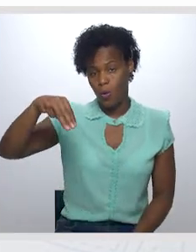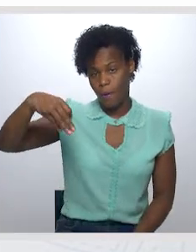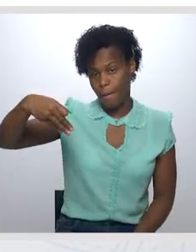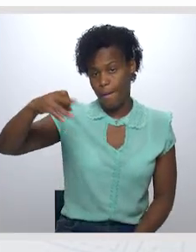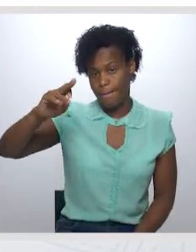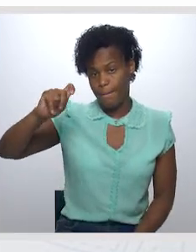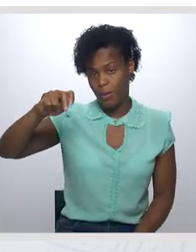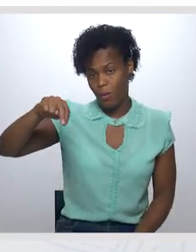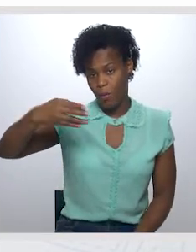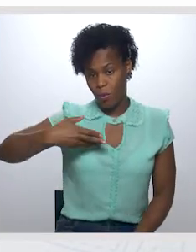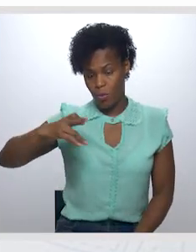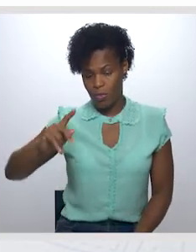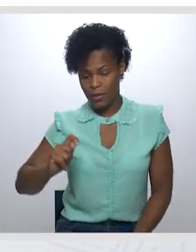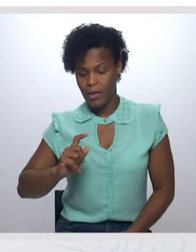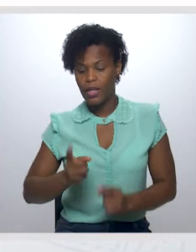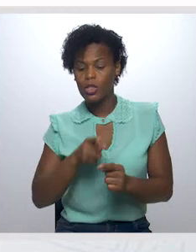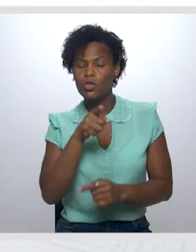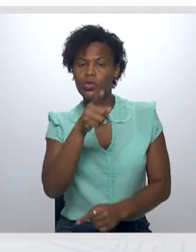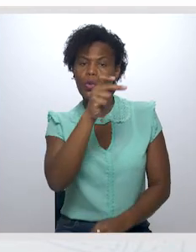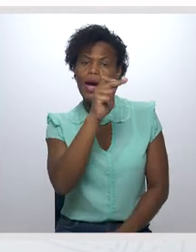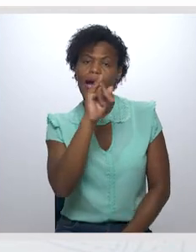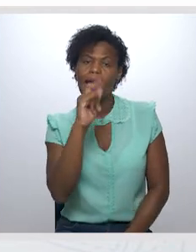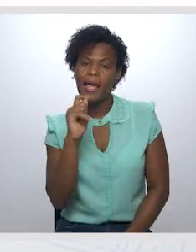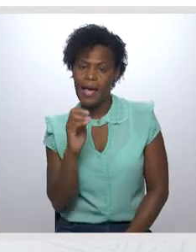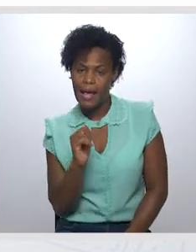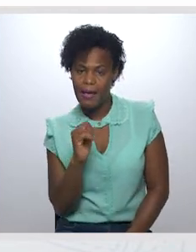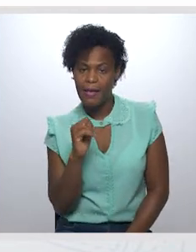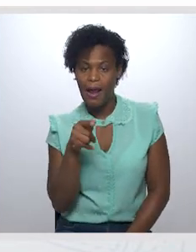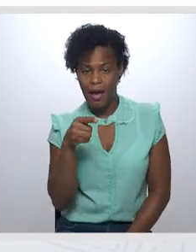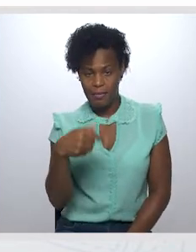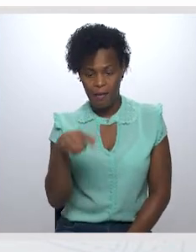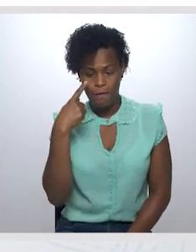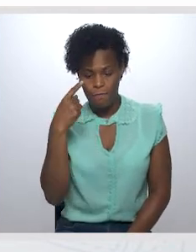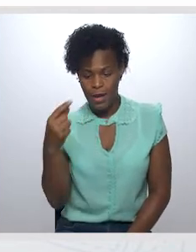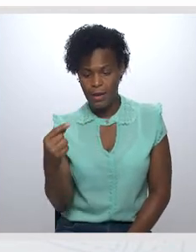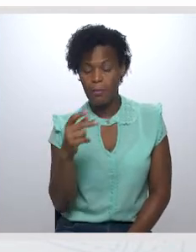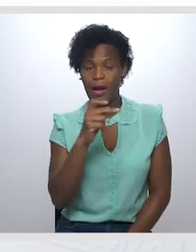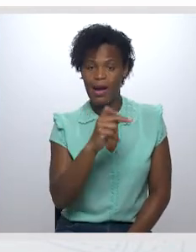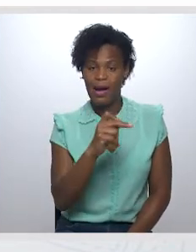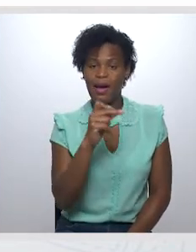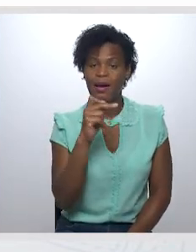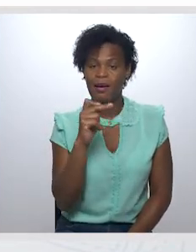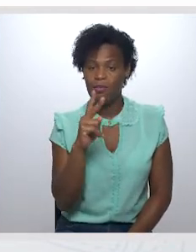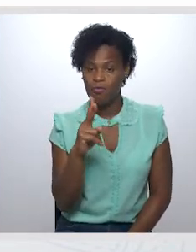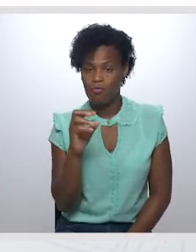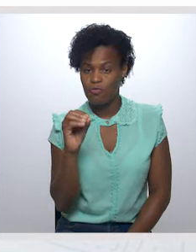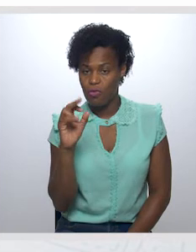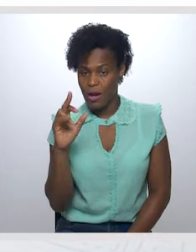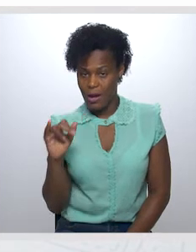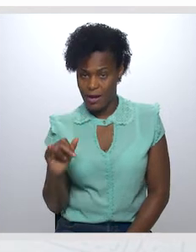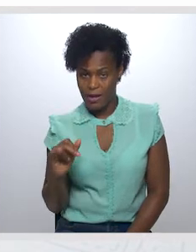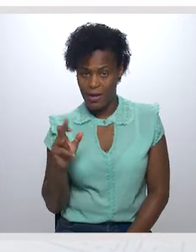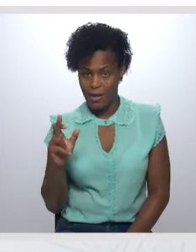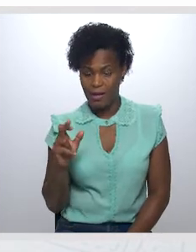comprendre. Que tu es, vous avez le verbe, bien sûr,